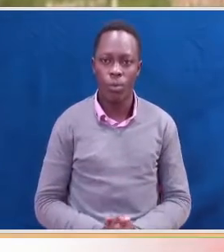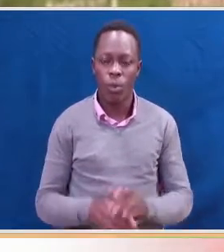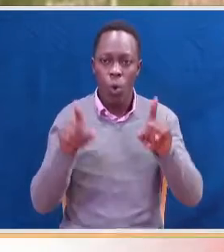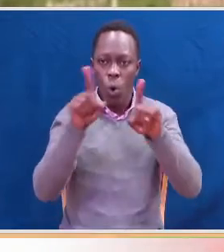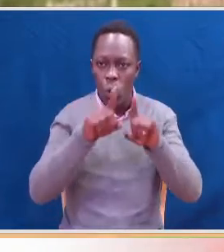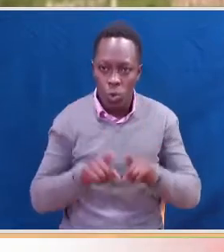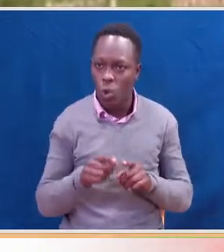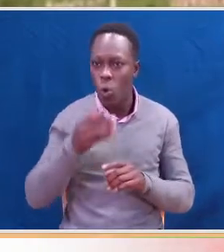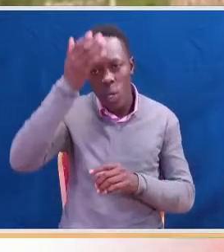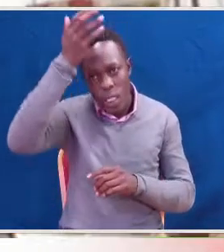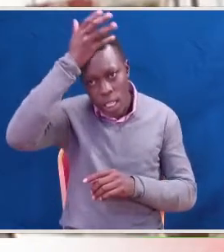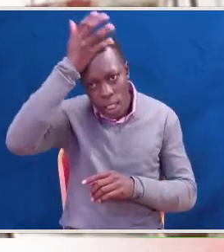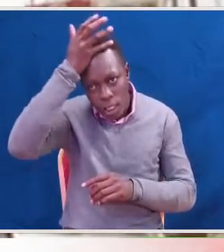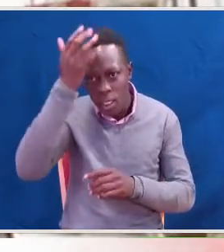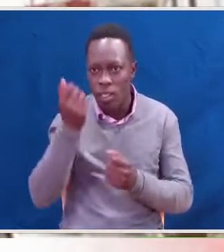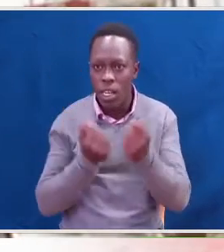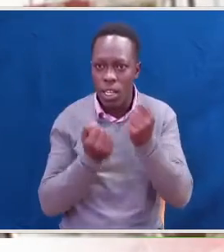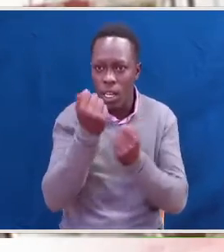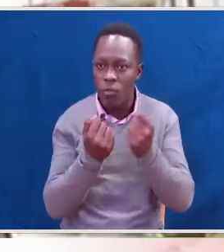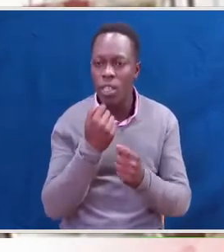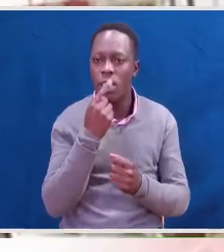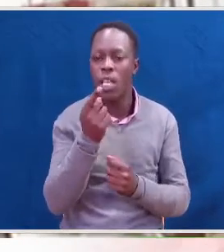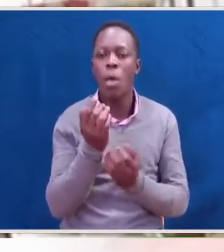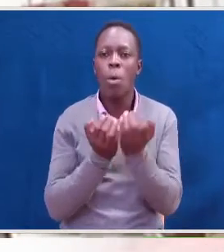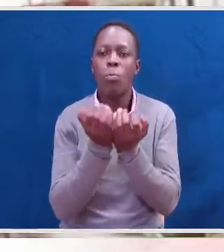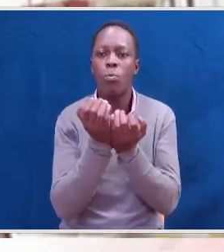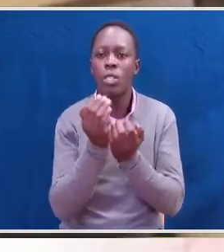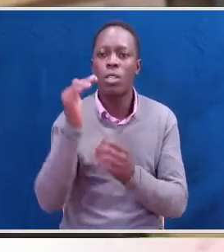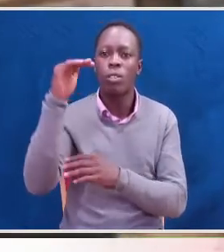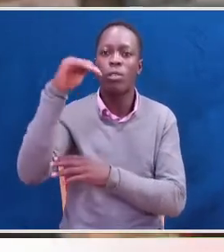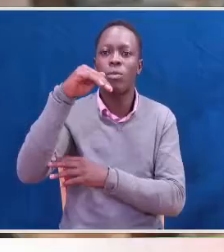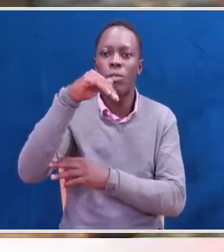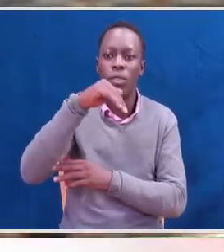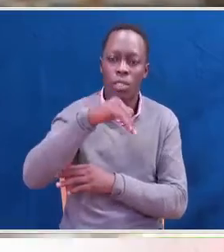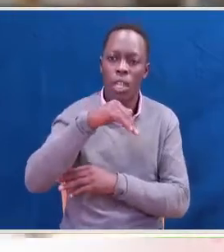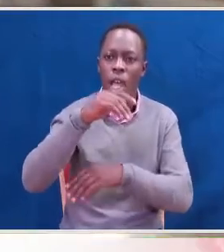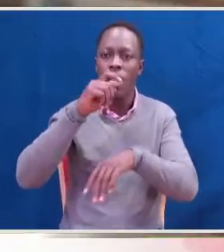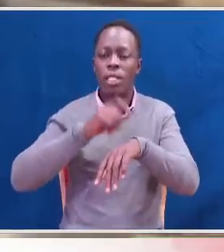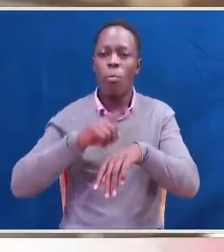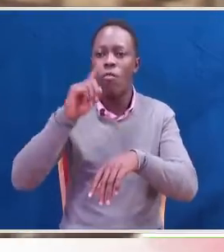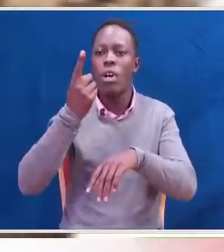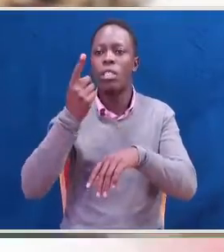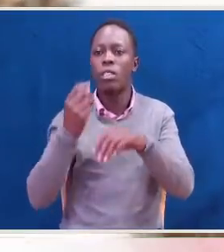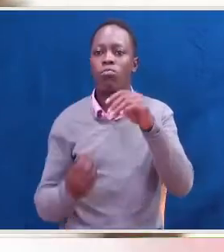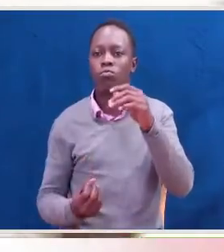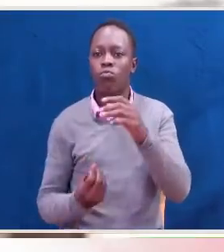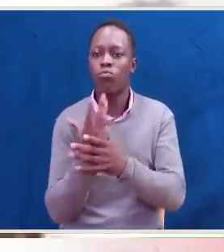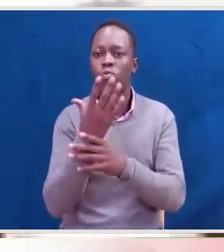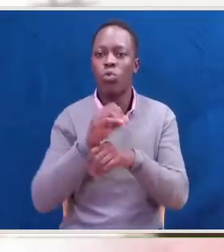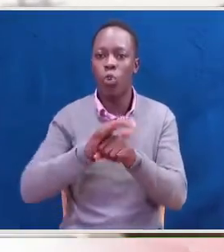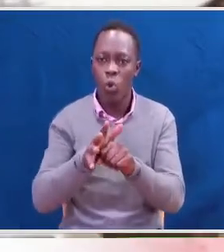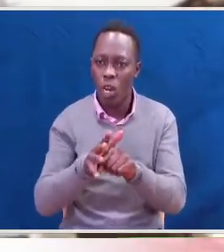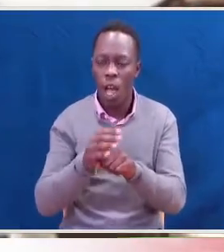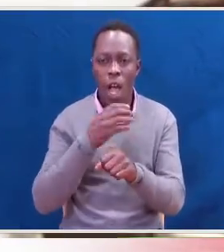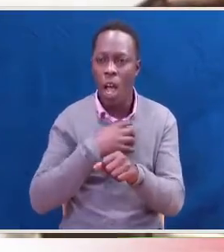Wahudumu wa teksi kwa upande wao wanasema biashara yao iliyumpishwa na mawimbi ya kwanza ya Korona na walipitia hali